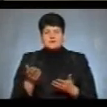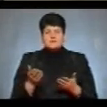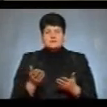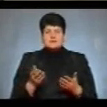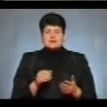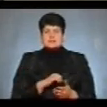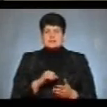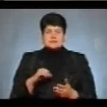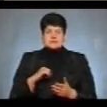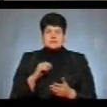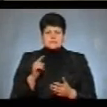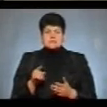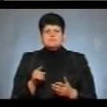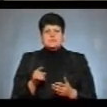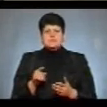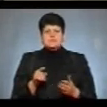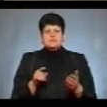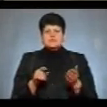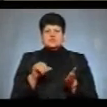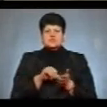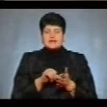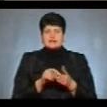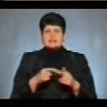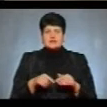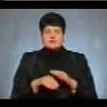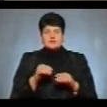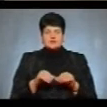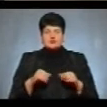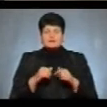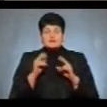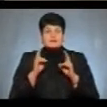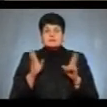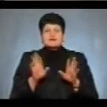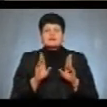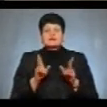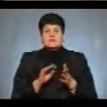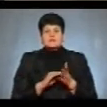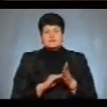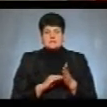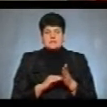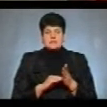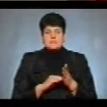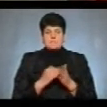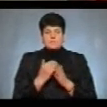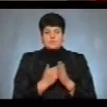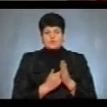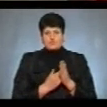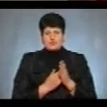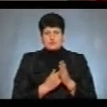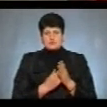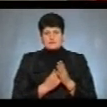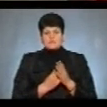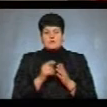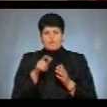десь самі члени дільничної виборчої комісії не знали, яким чином вписати ті чи інші цифри в певні колонки,